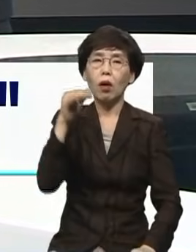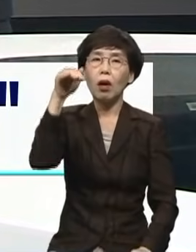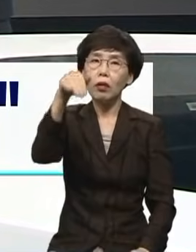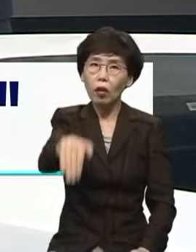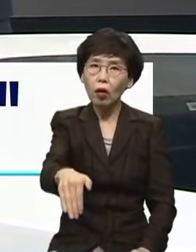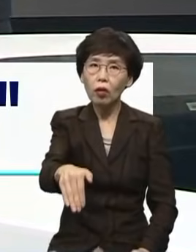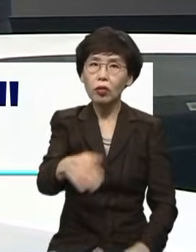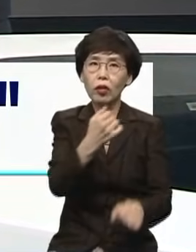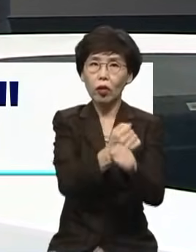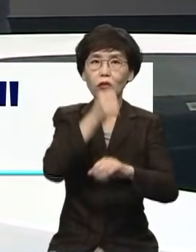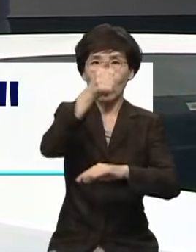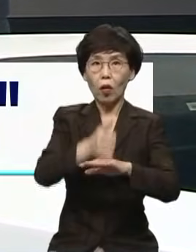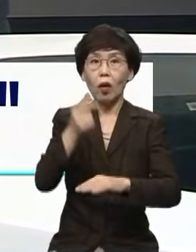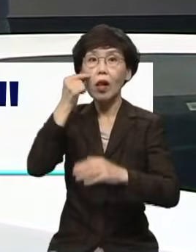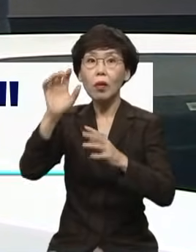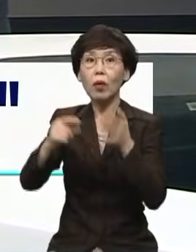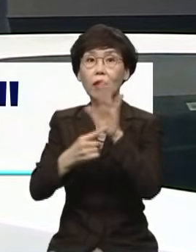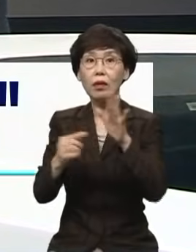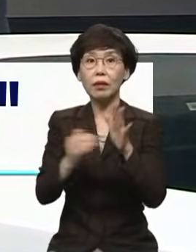도쿄 유성재 특파원입니다